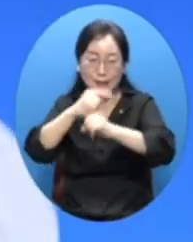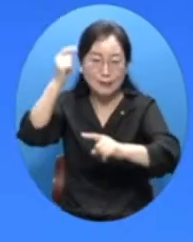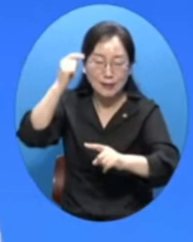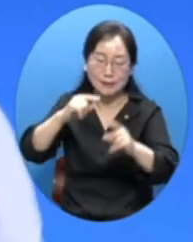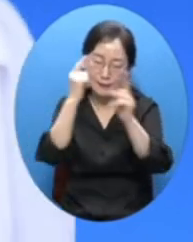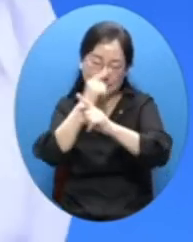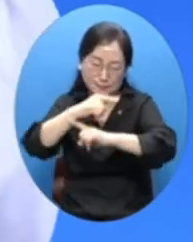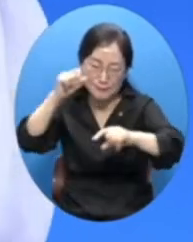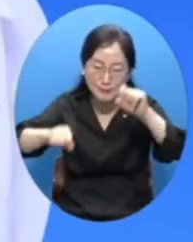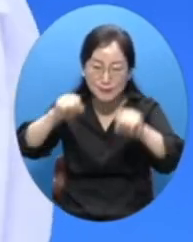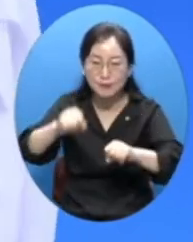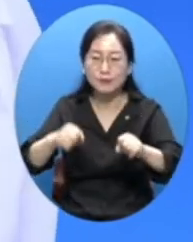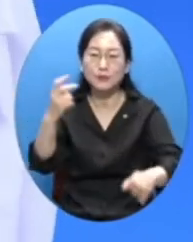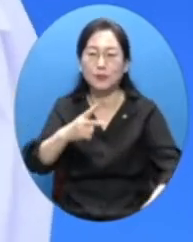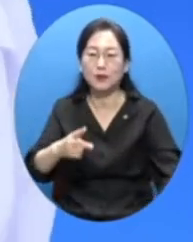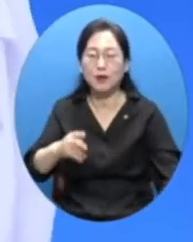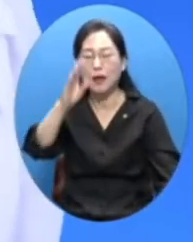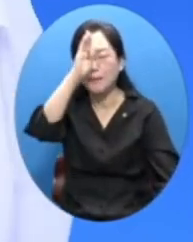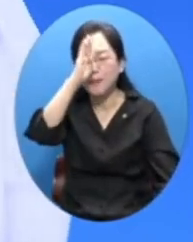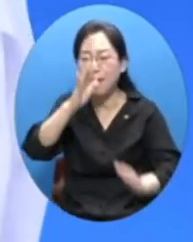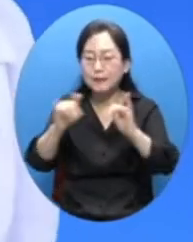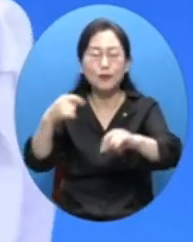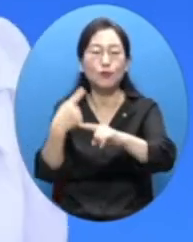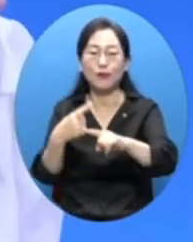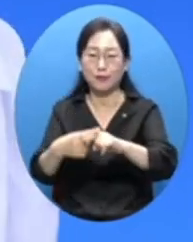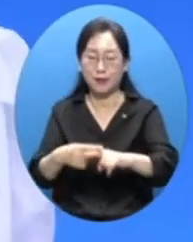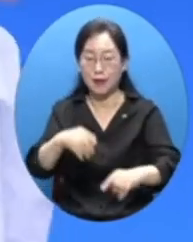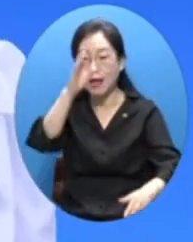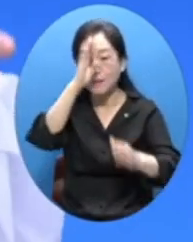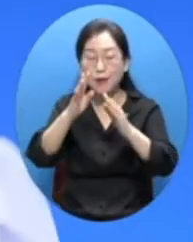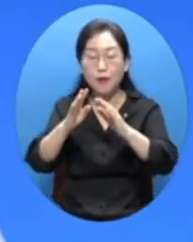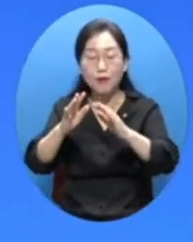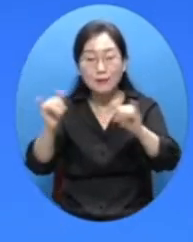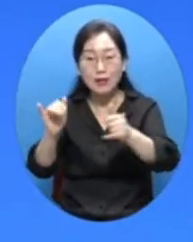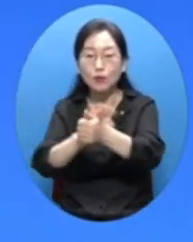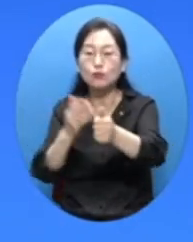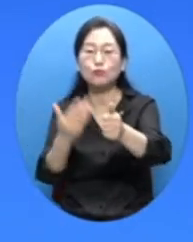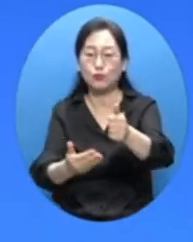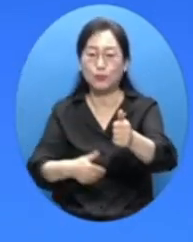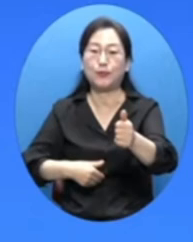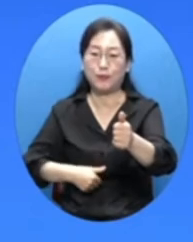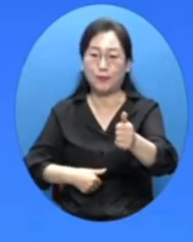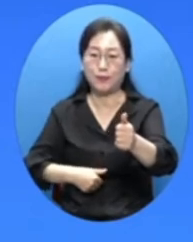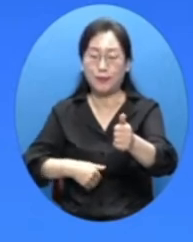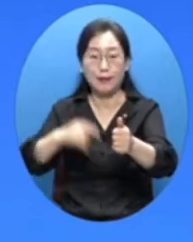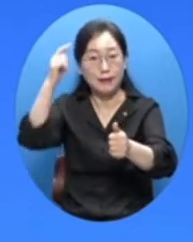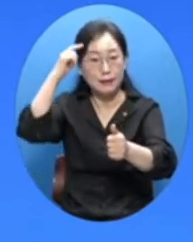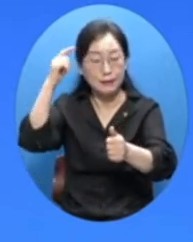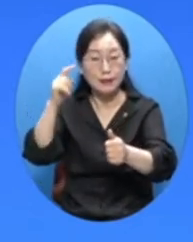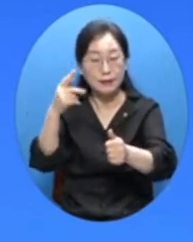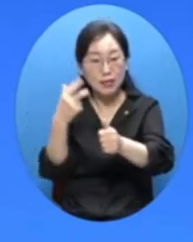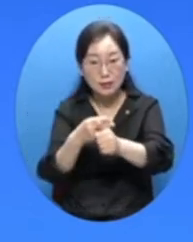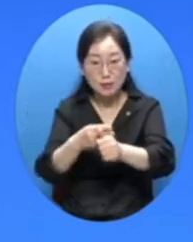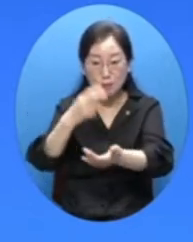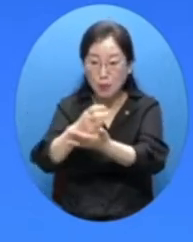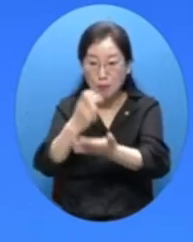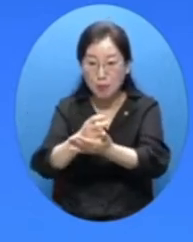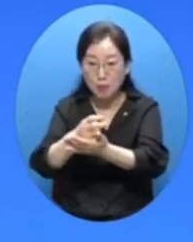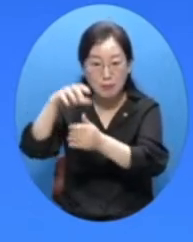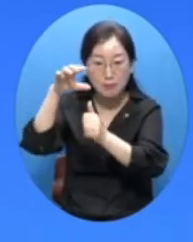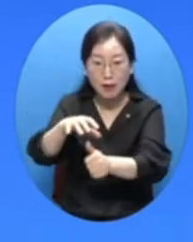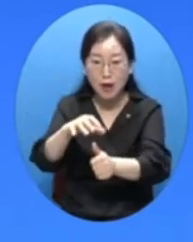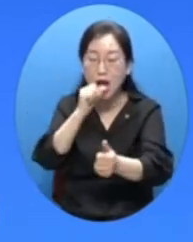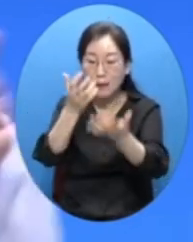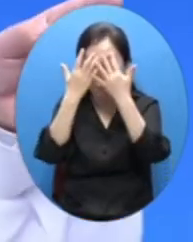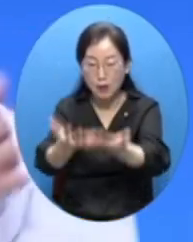사는 사람이 있어요. 영적인 병자입니다. 병자. 이 병자를 고쳐야 되는데 세상에 법으로 못 고쳐요. 감옥에 넣었다